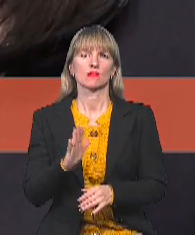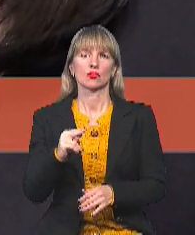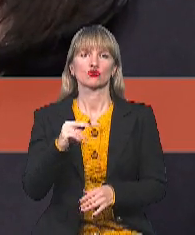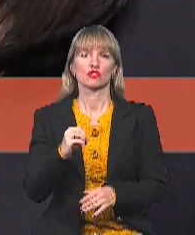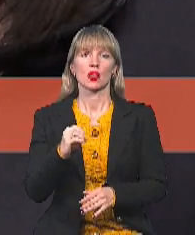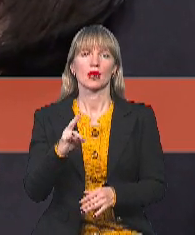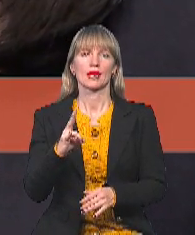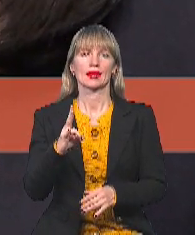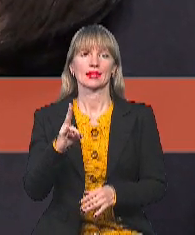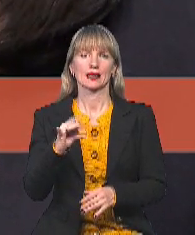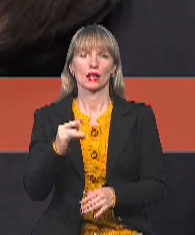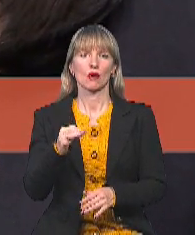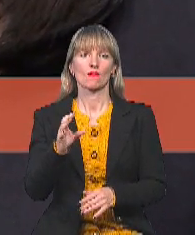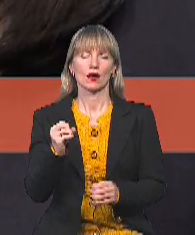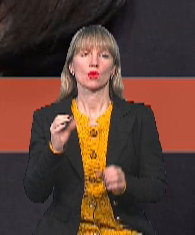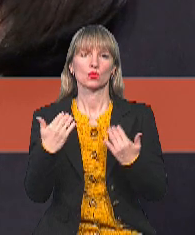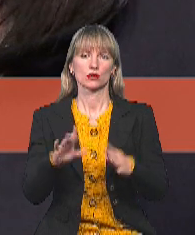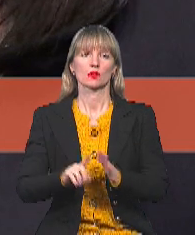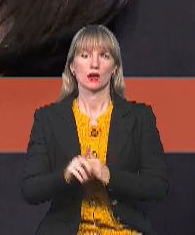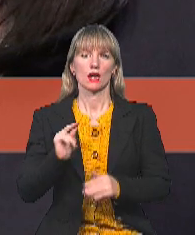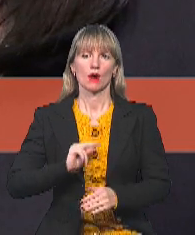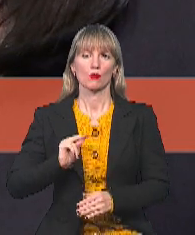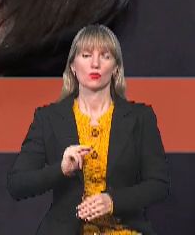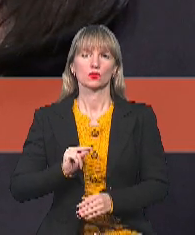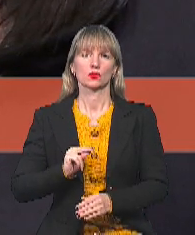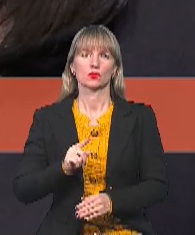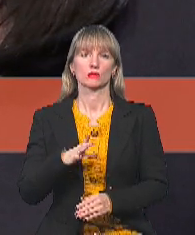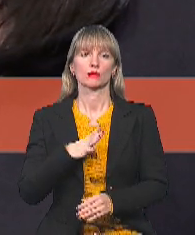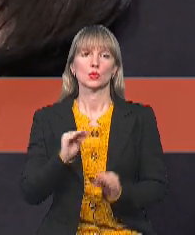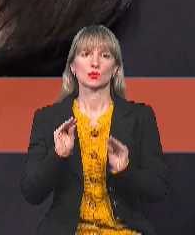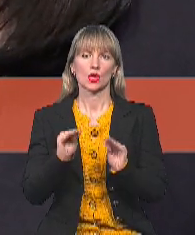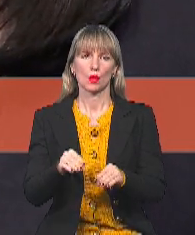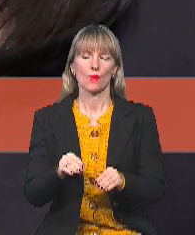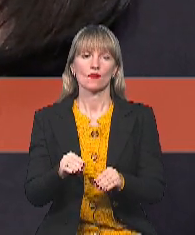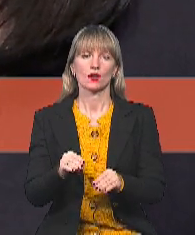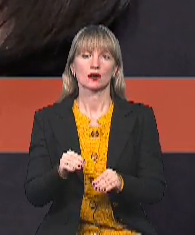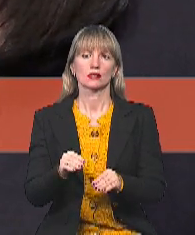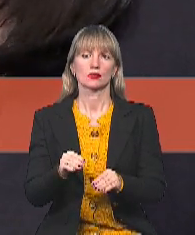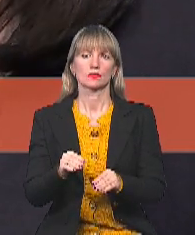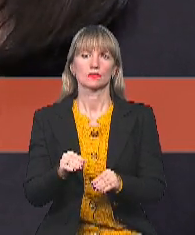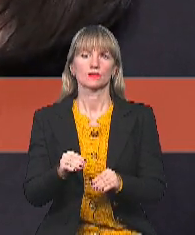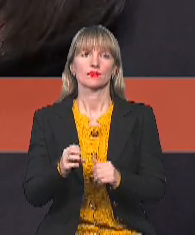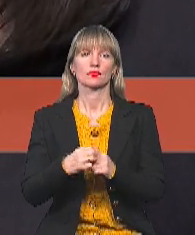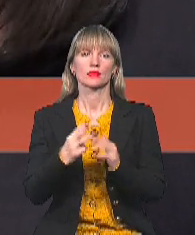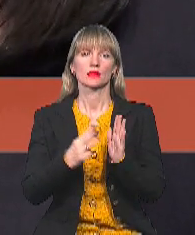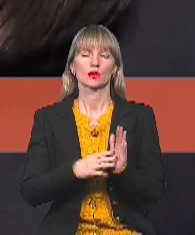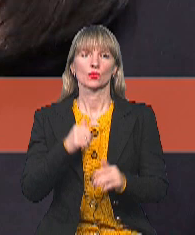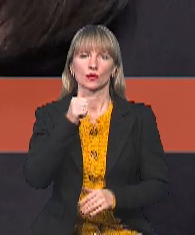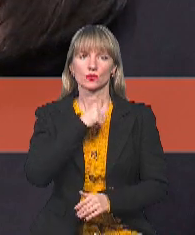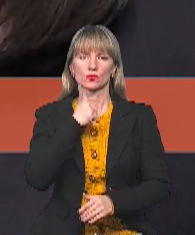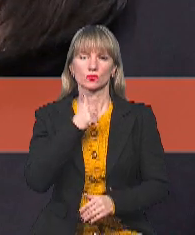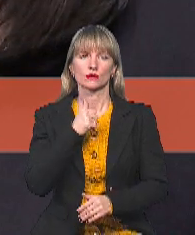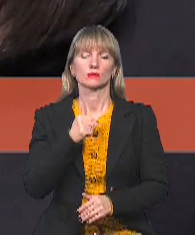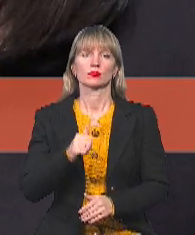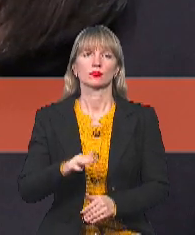Чернігові вже заработав, він був установлен в 18-му році.